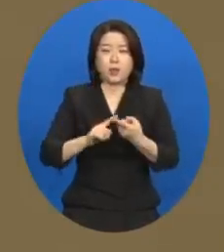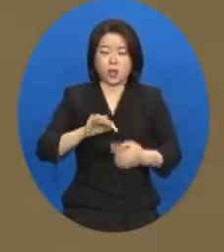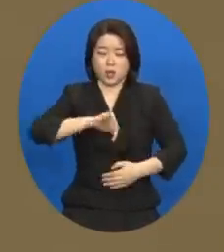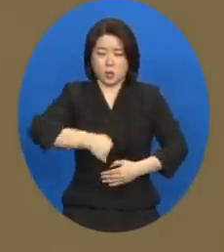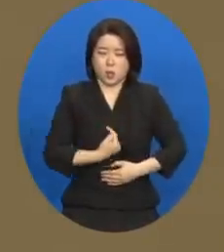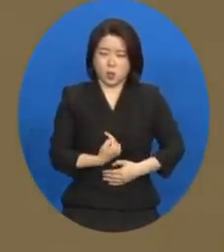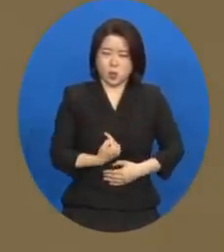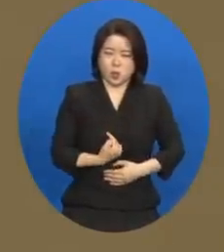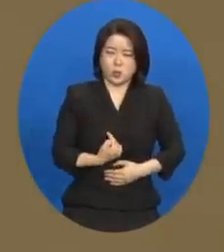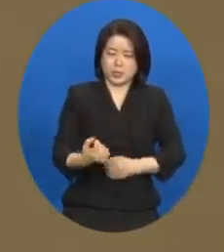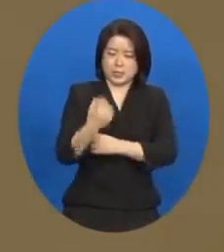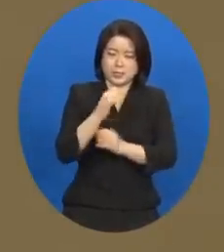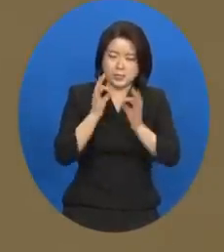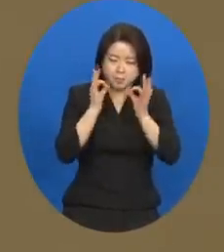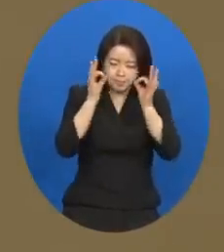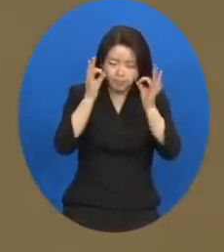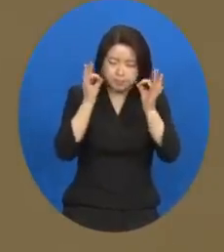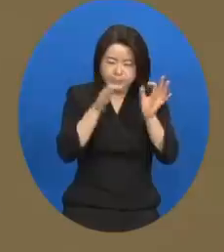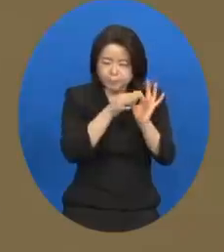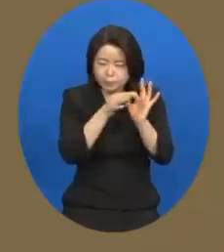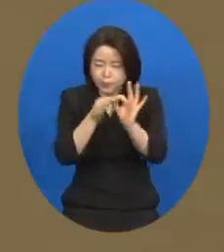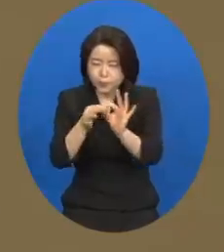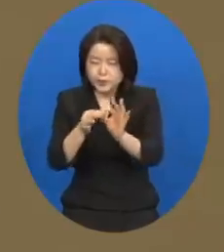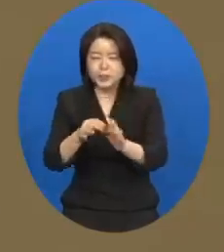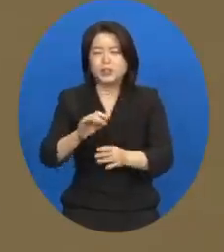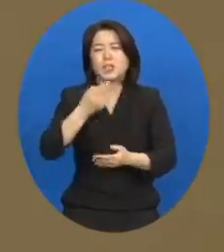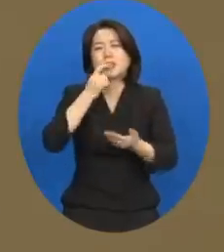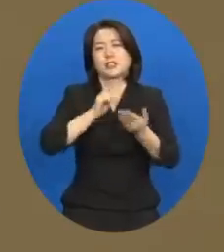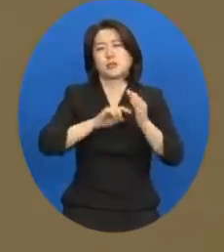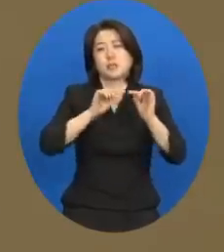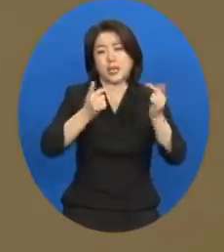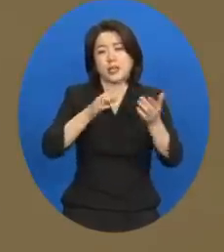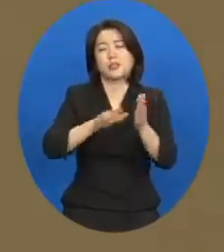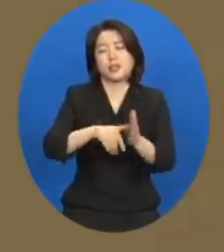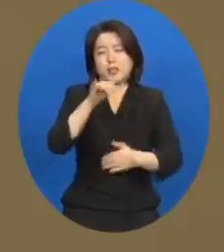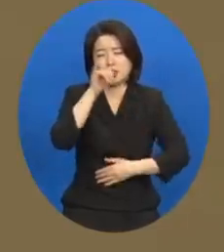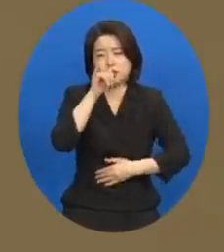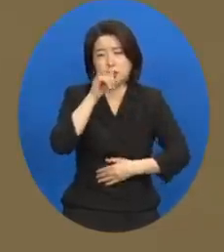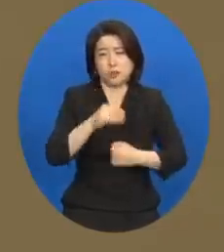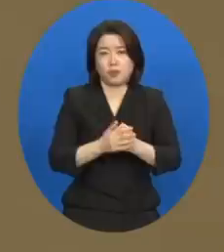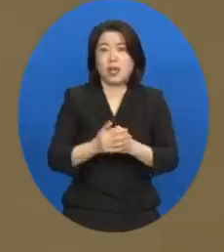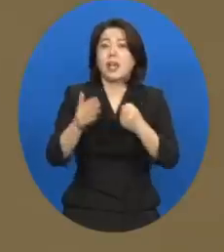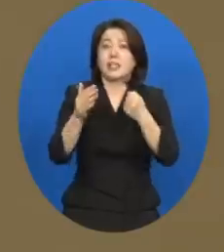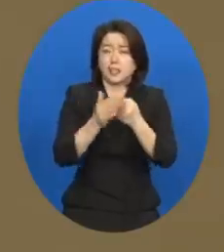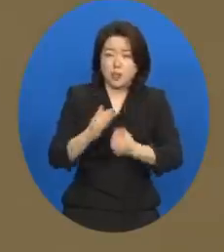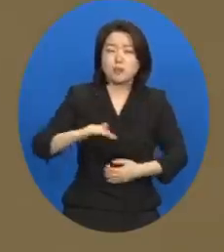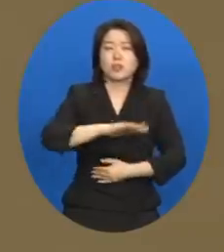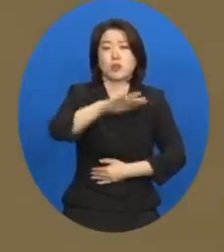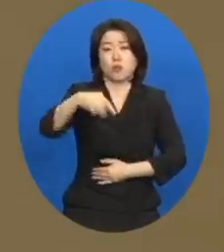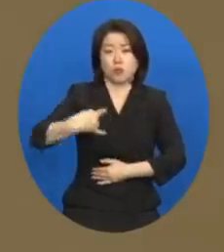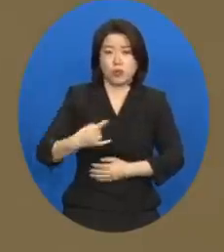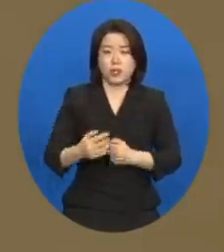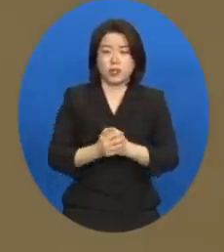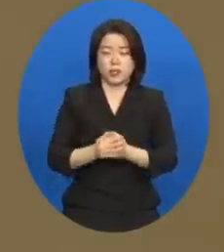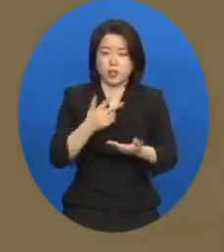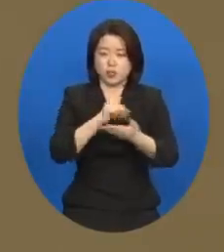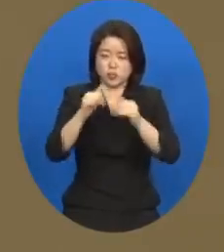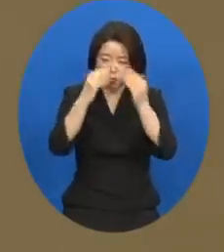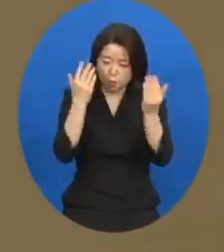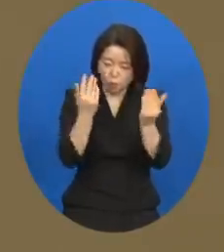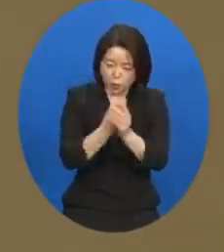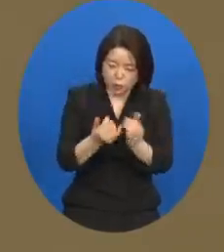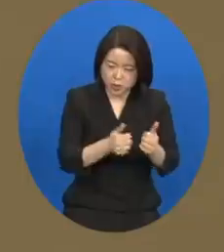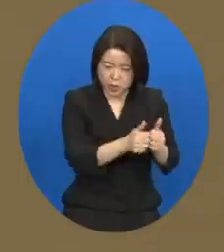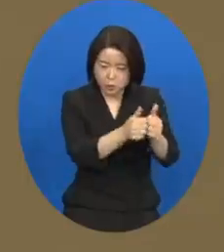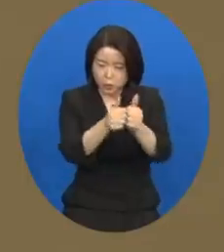힘으로 이렇게 유지해내기가 쉽지 않을 때가 있다는 겁니다. 그래서 우리에게 주님과 온전히